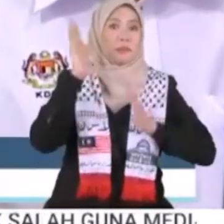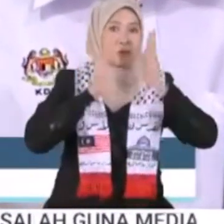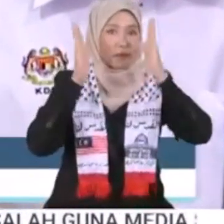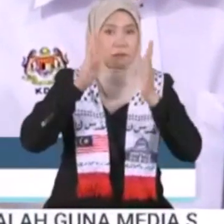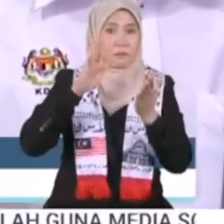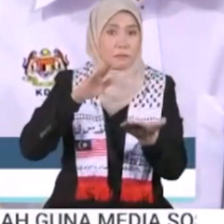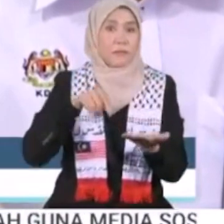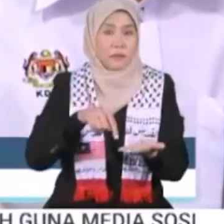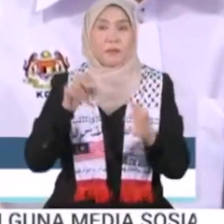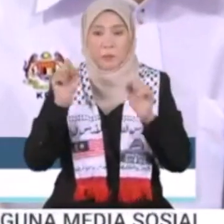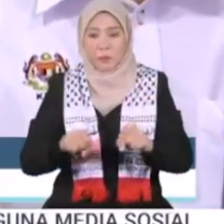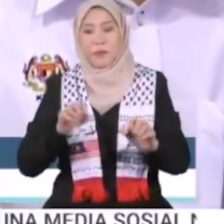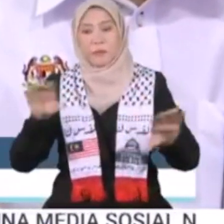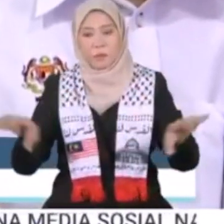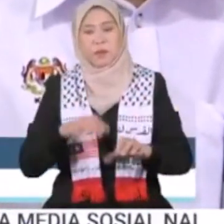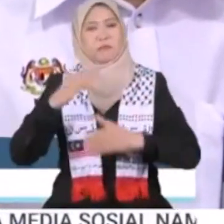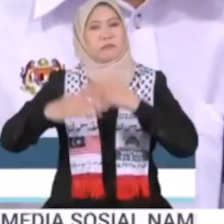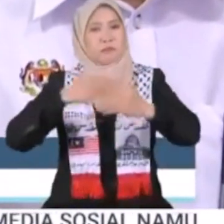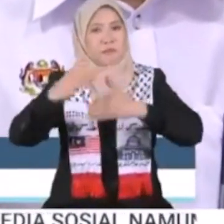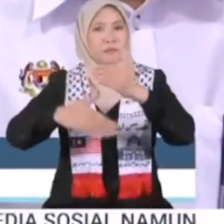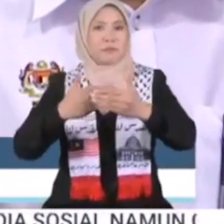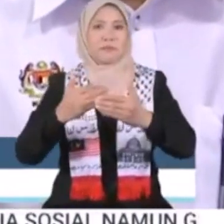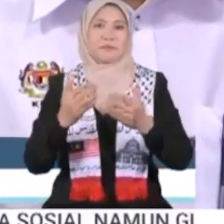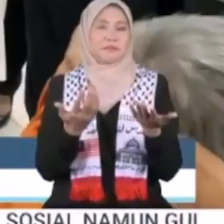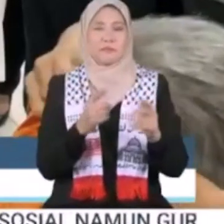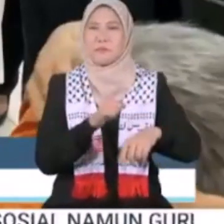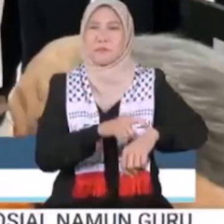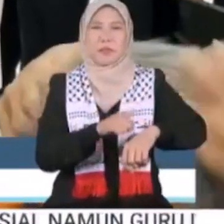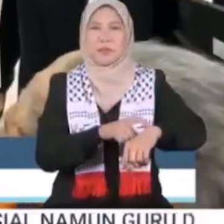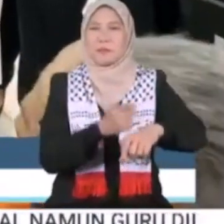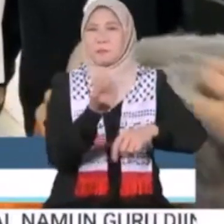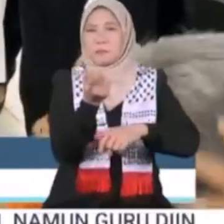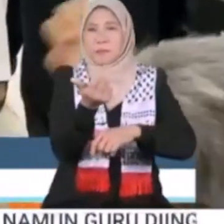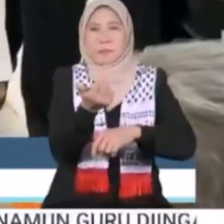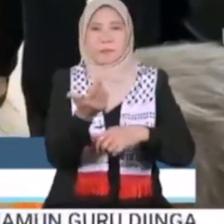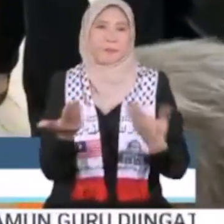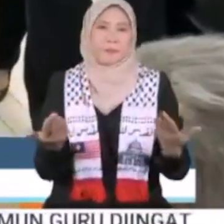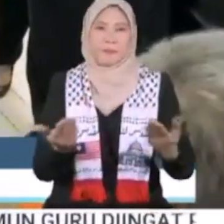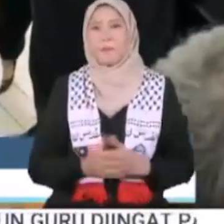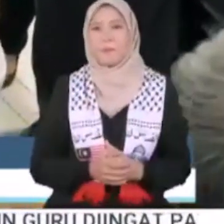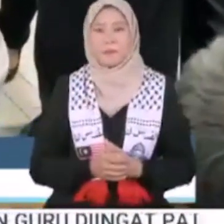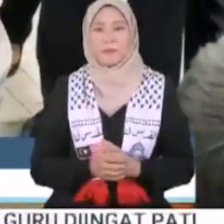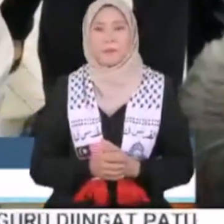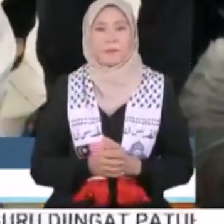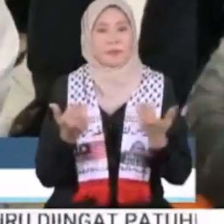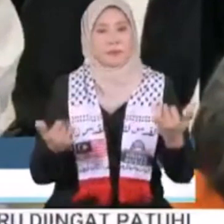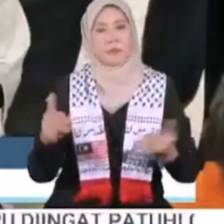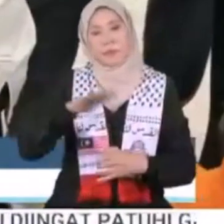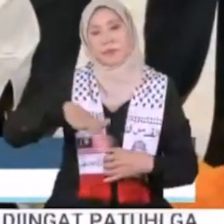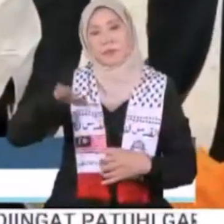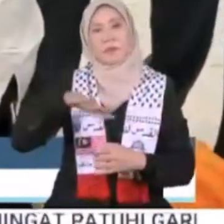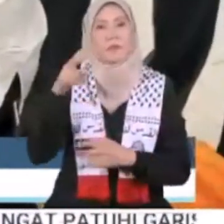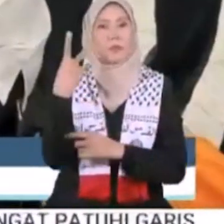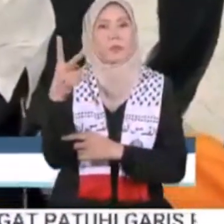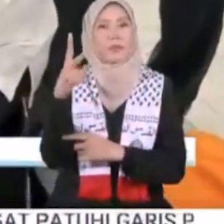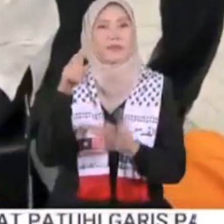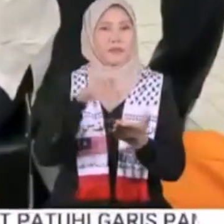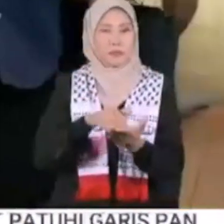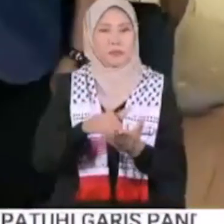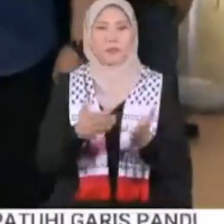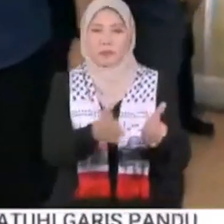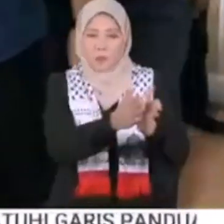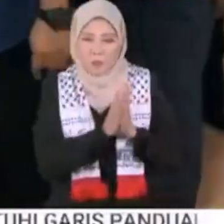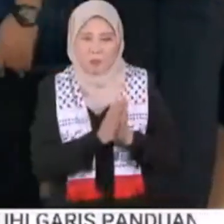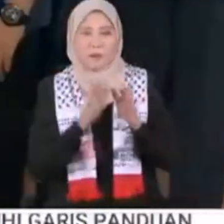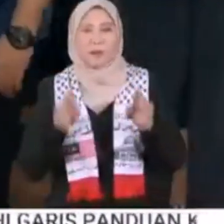boleh laksanakan ini dalam tempoh yang tidak terlalu panjang sehingga kini terdapat kira-kira 12000 permohonan